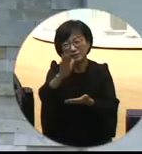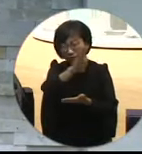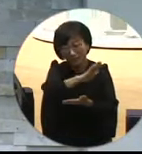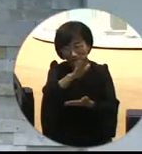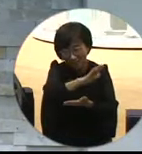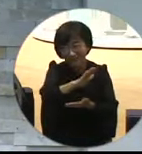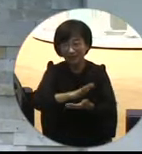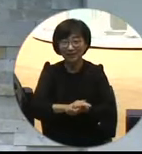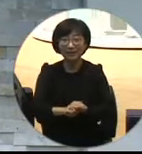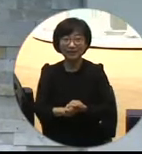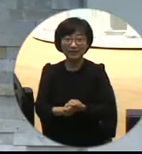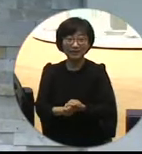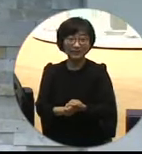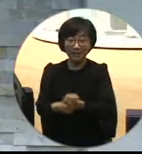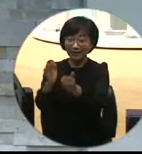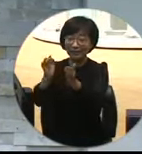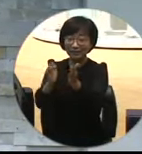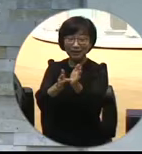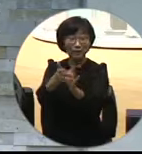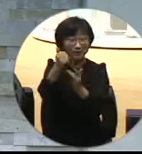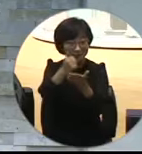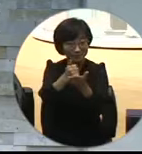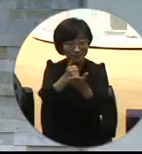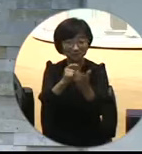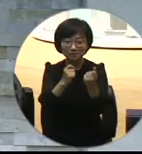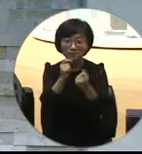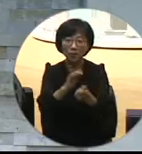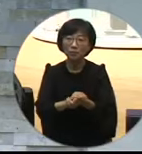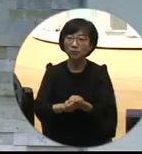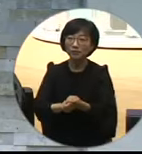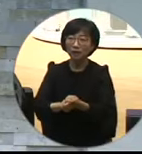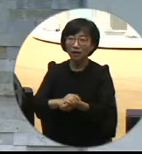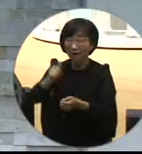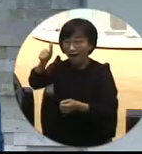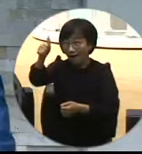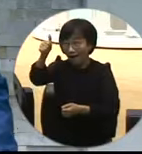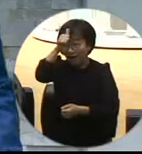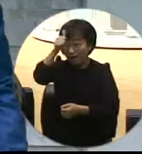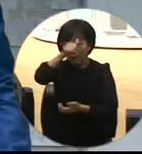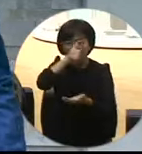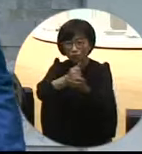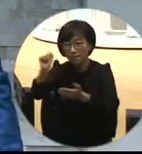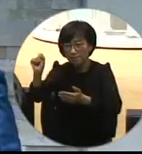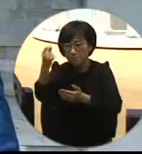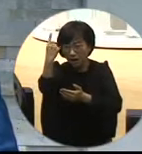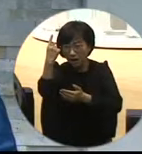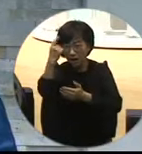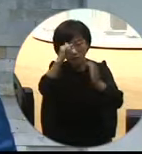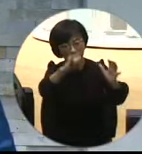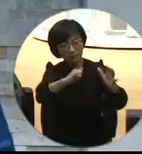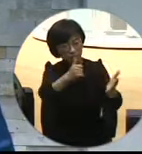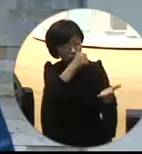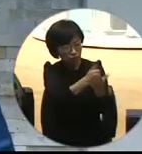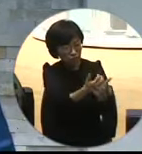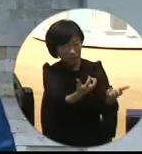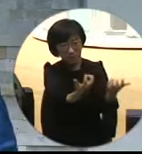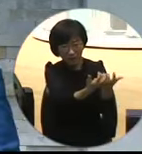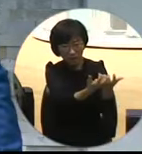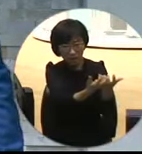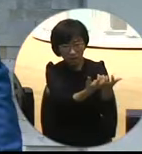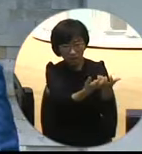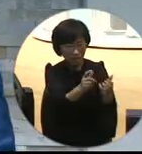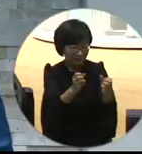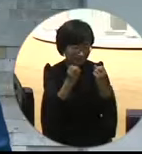예수님 자신이 첫 사람 아담의 타락 이후 죄로 오염된 세상을 다시금 회복시켜 주시기